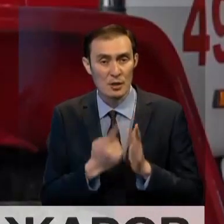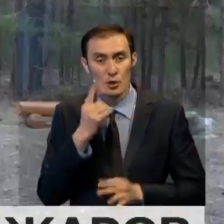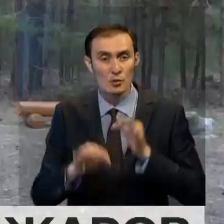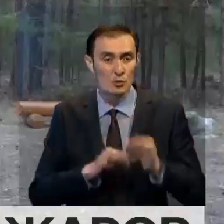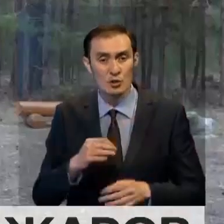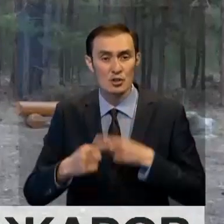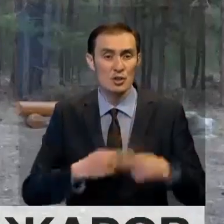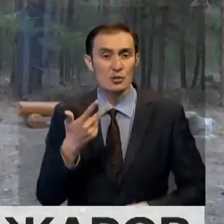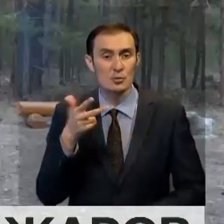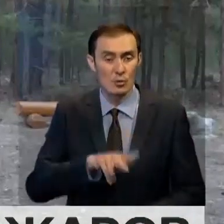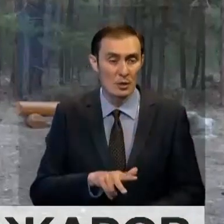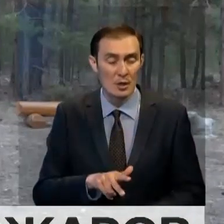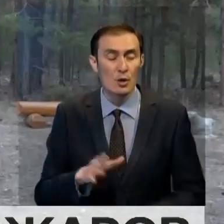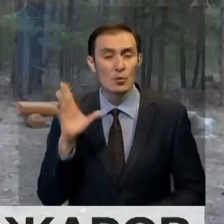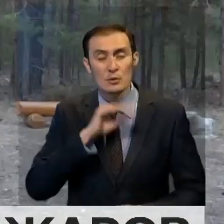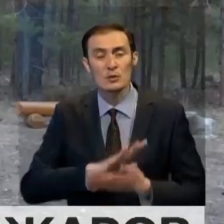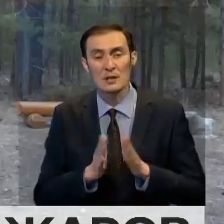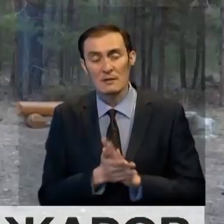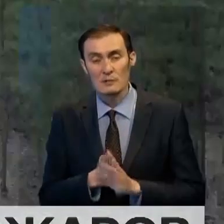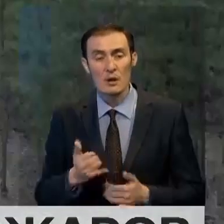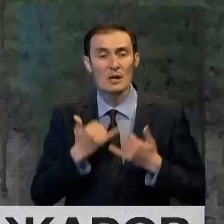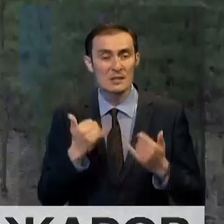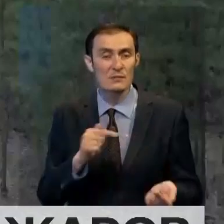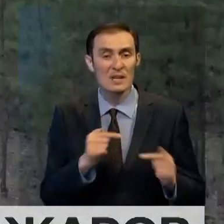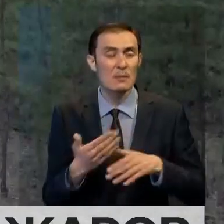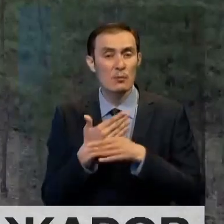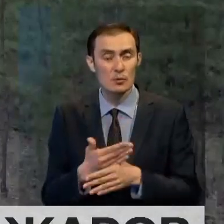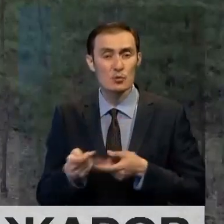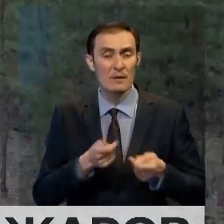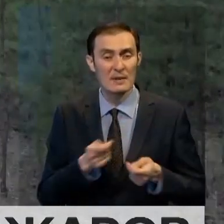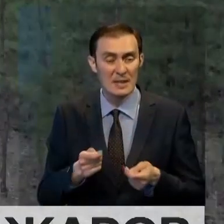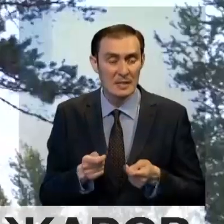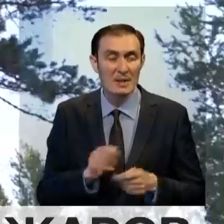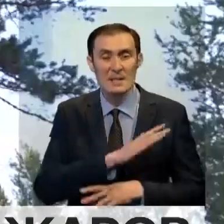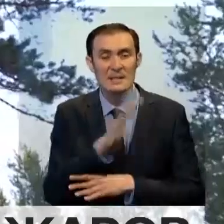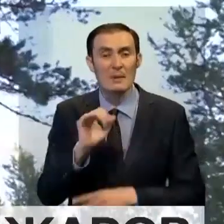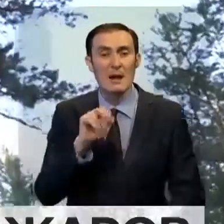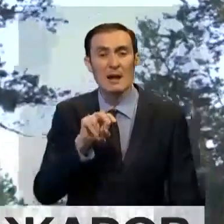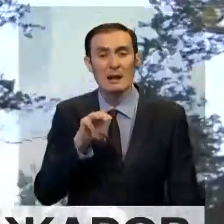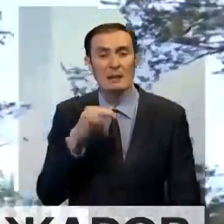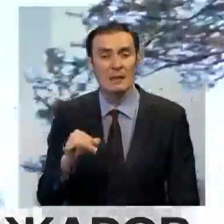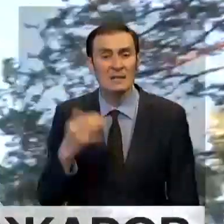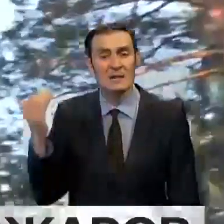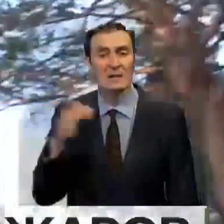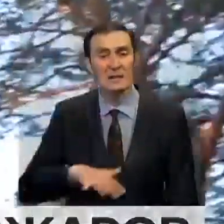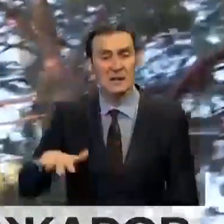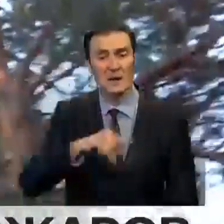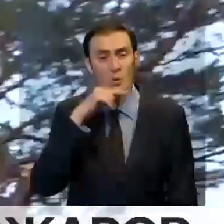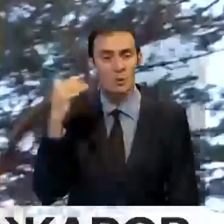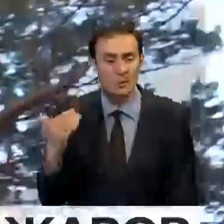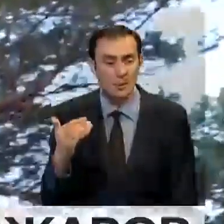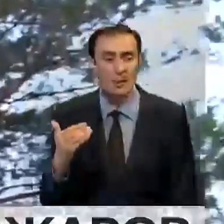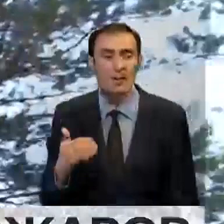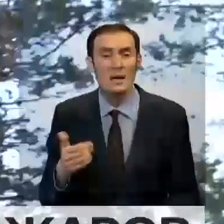трое. Недавно удалось достигнуть соглашения по оказанию взаимопомощи с управлением лесами Алтайского края России, природным резерватом